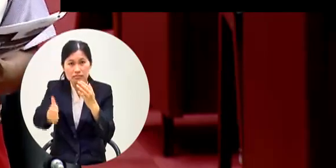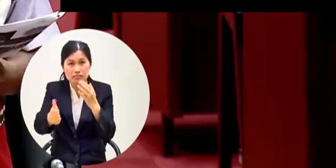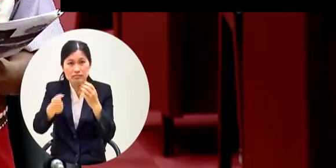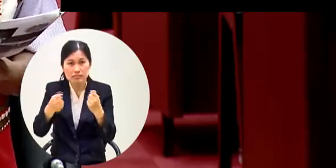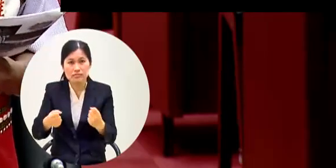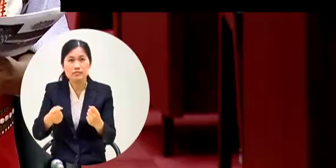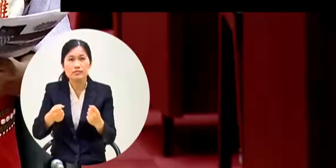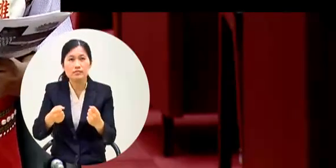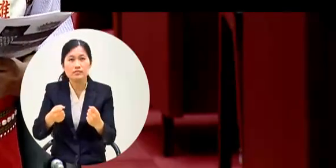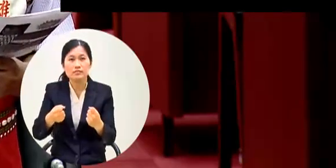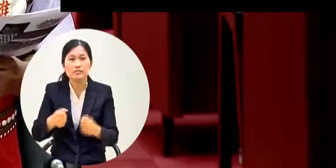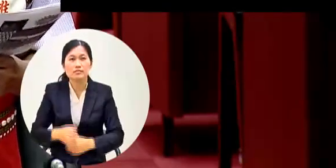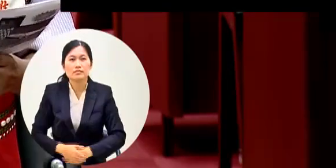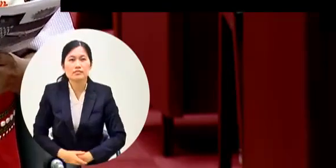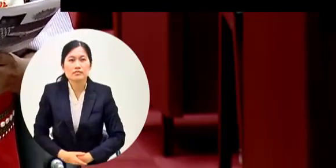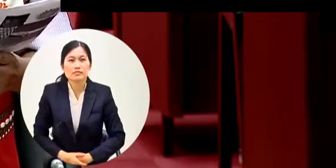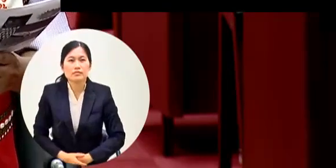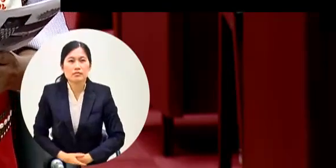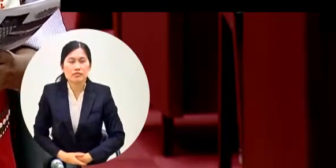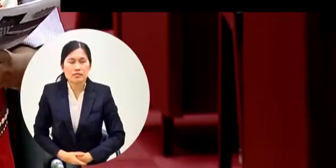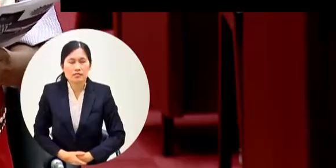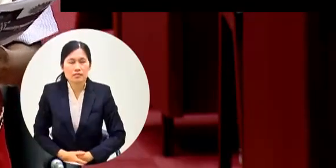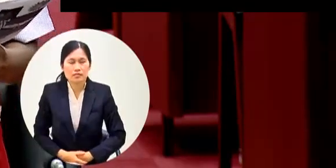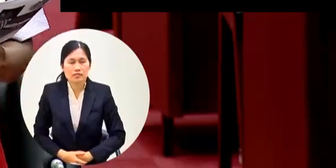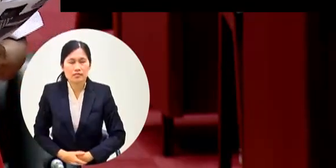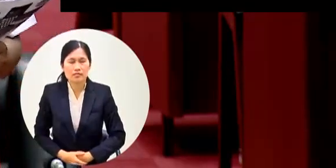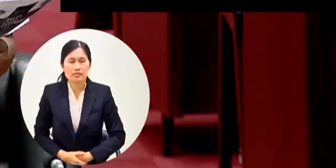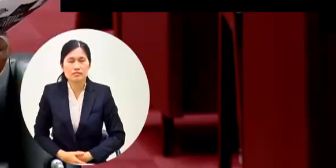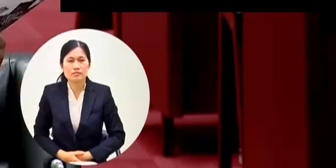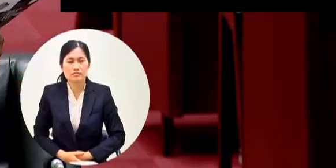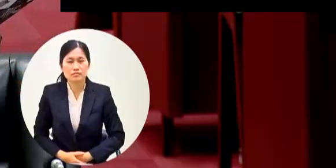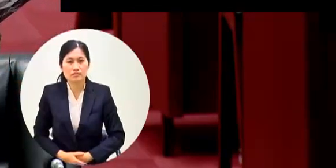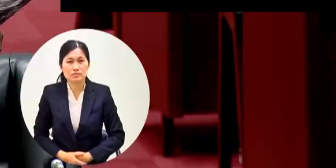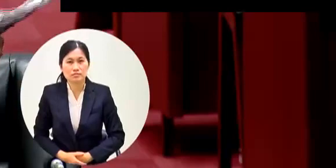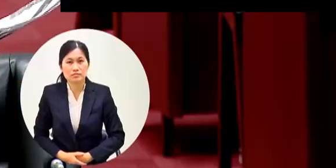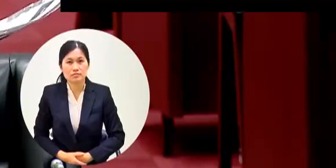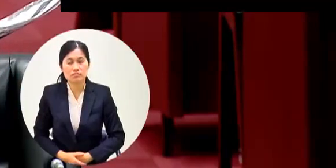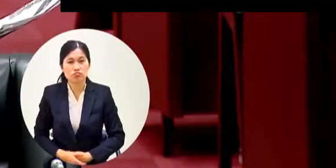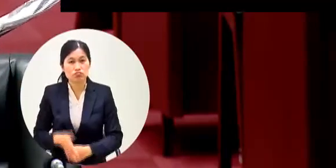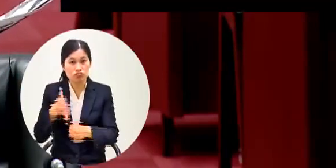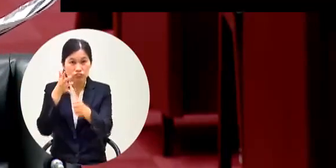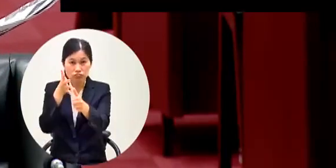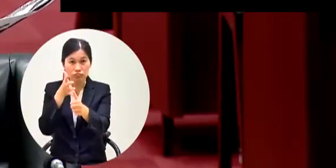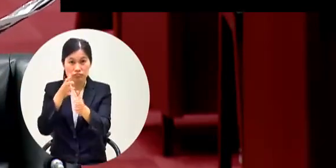局局长有在吗？ 来，局长。